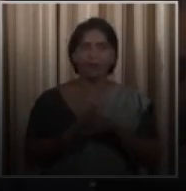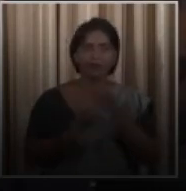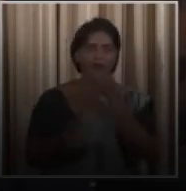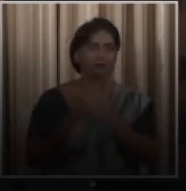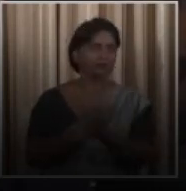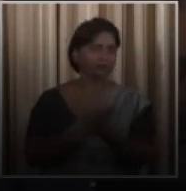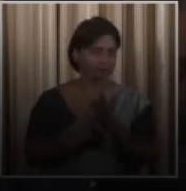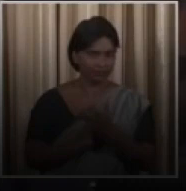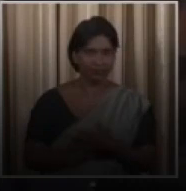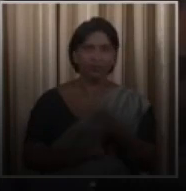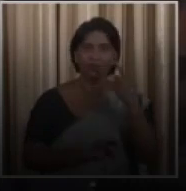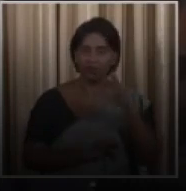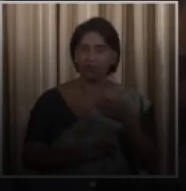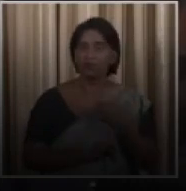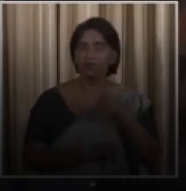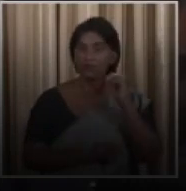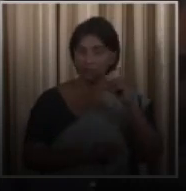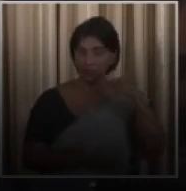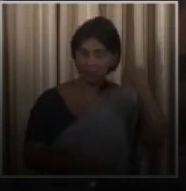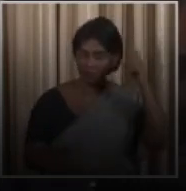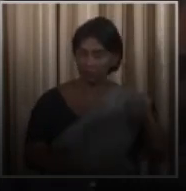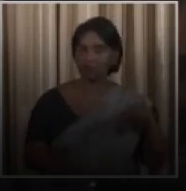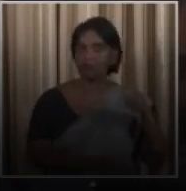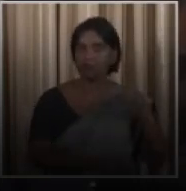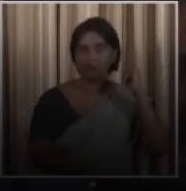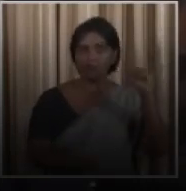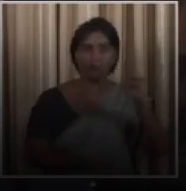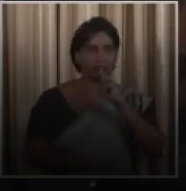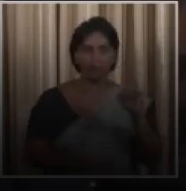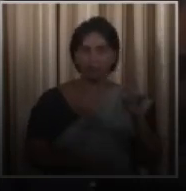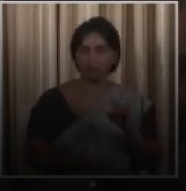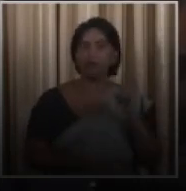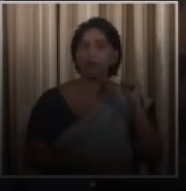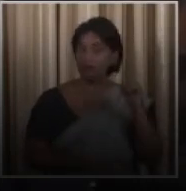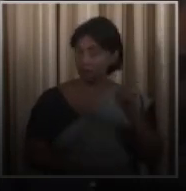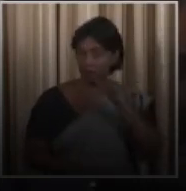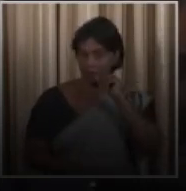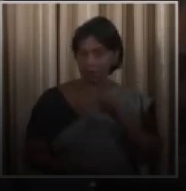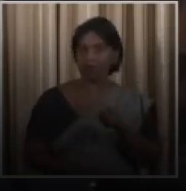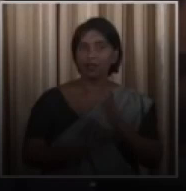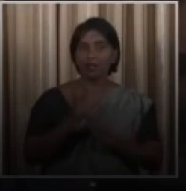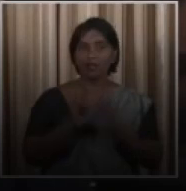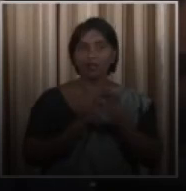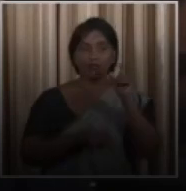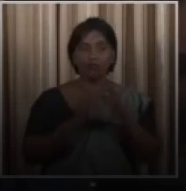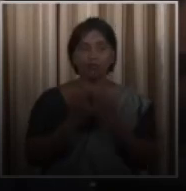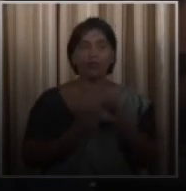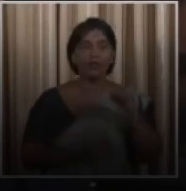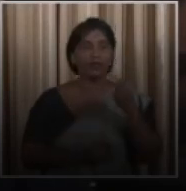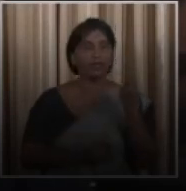තිව්වා. ඒ නිසා මම චන්ද්‍රිකා බණ්ඩාරනායක මැතිණියට නම් දොස් කියන්නේ එතුමියට හරියටම තිබුණේ මන්ත්‍රී ආසන